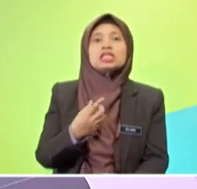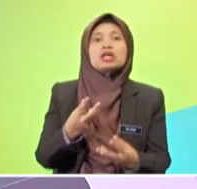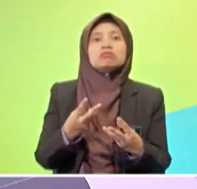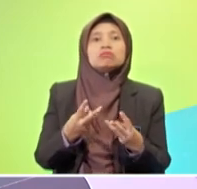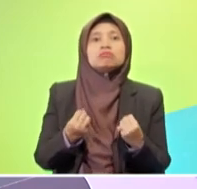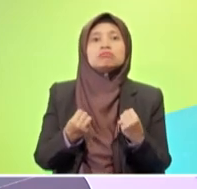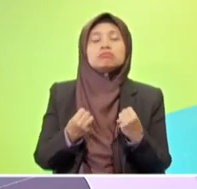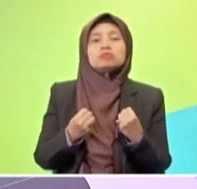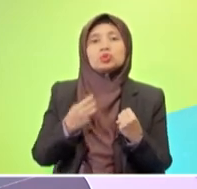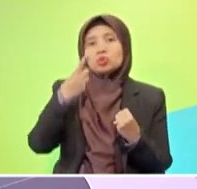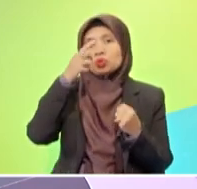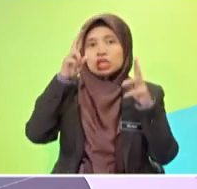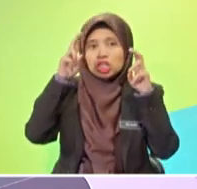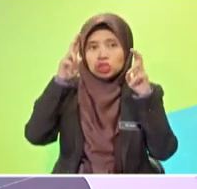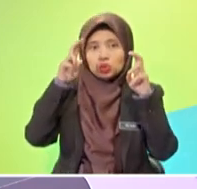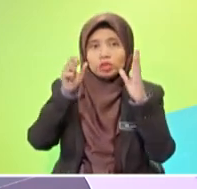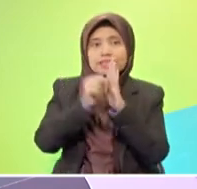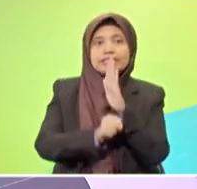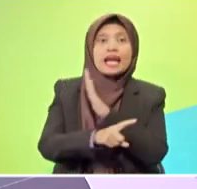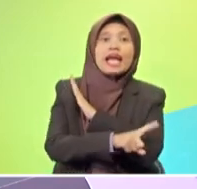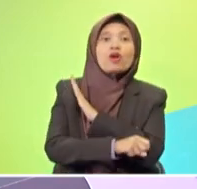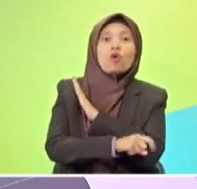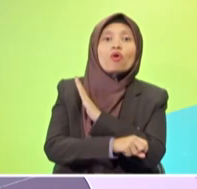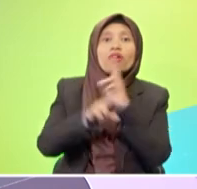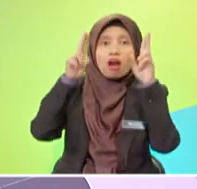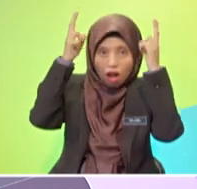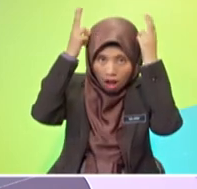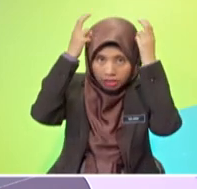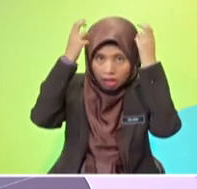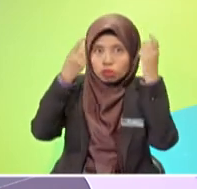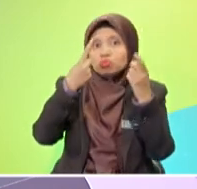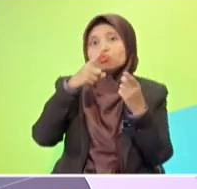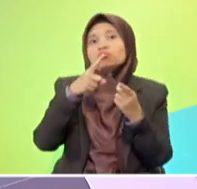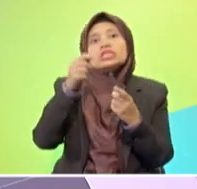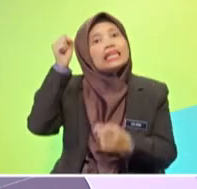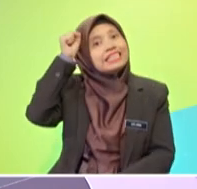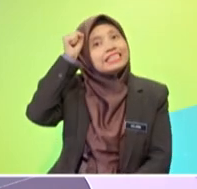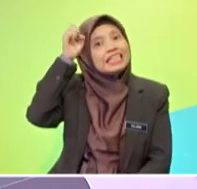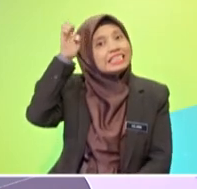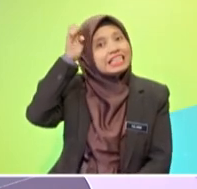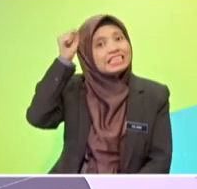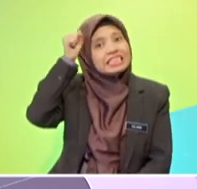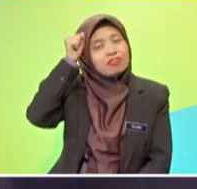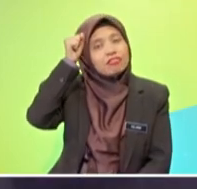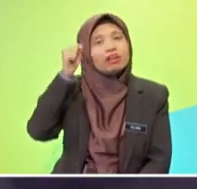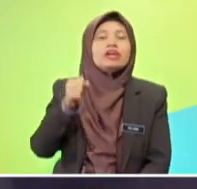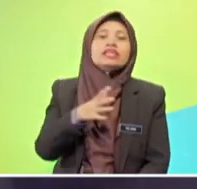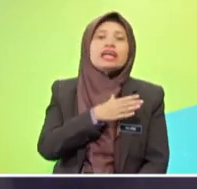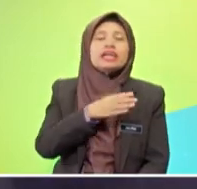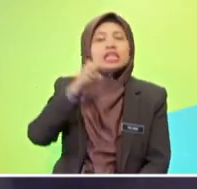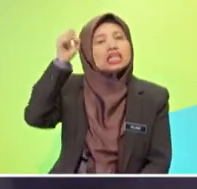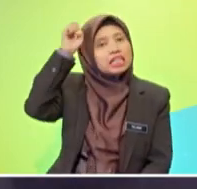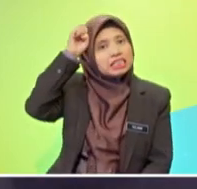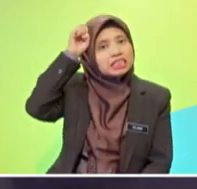ujung berjaya yaitu keikhlasan untuk memperbaiki hubungan antara kedua-duanya bagi bintang pada hujan